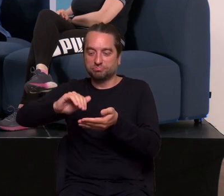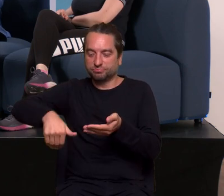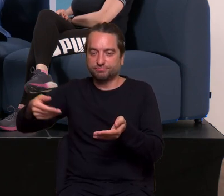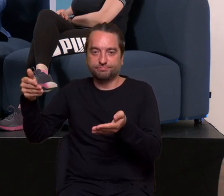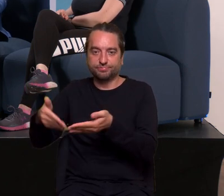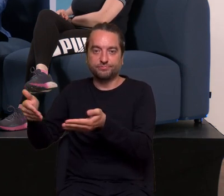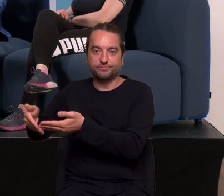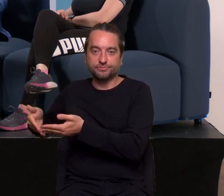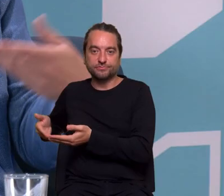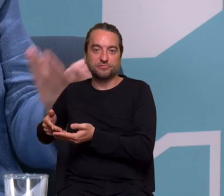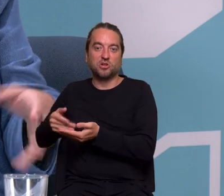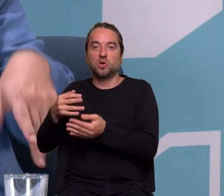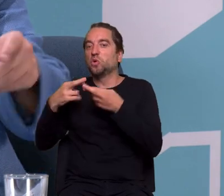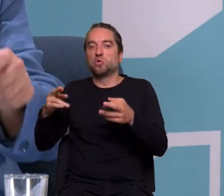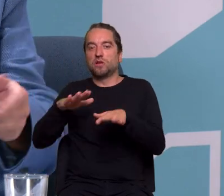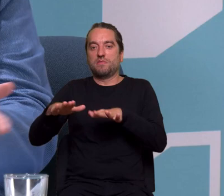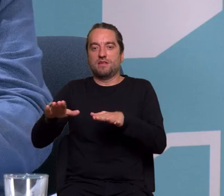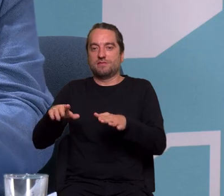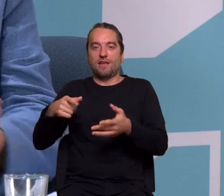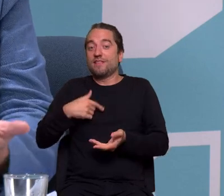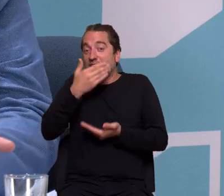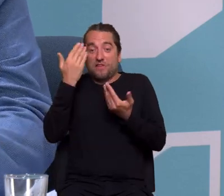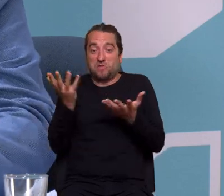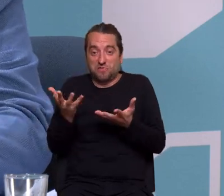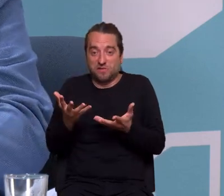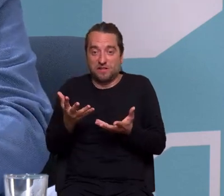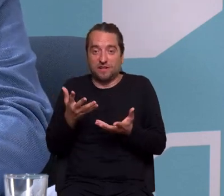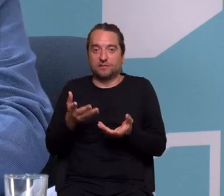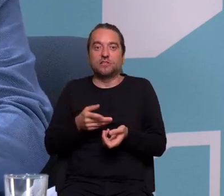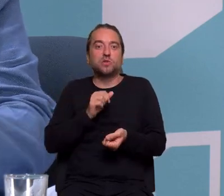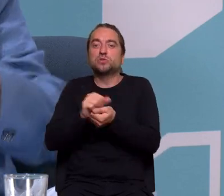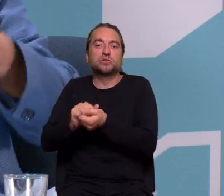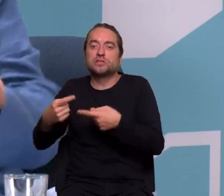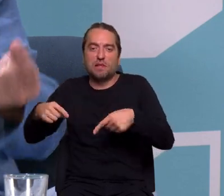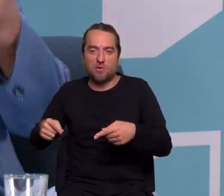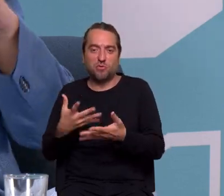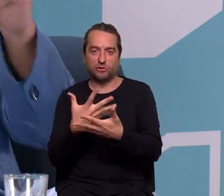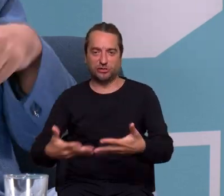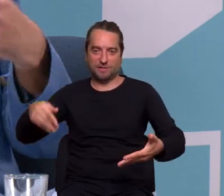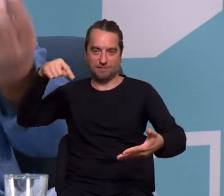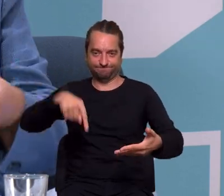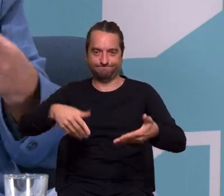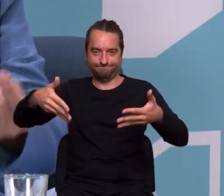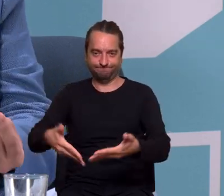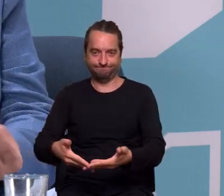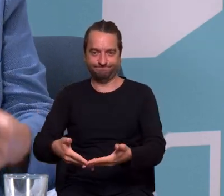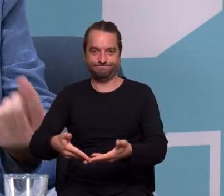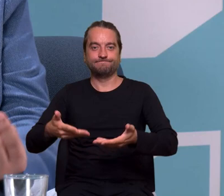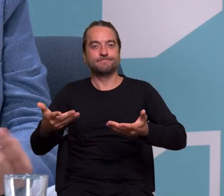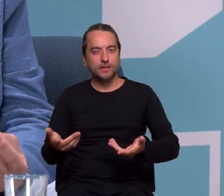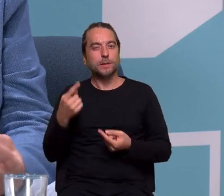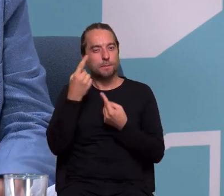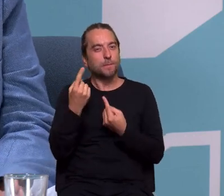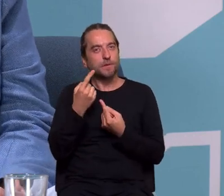mają miejsca, w którym mogą pójść i powiedzieć, tu był nas... Tam nie było nawet czego zniszczyć. I teraz proszę sobie wyobrazić konstytuowanie się